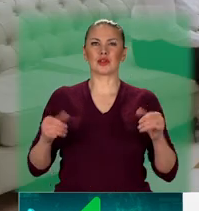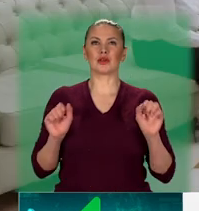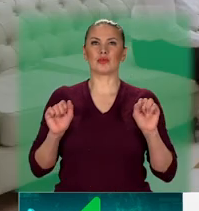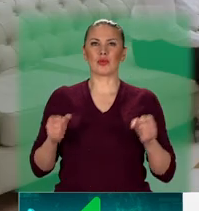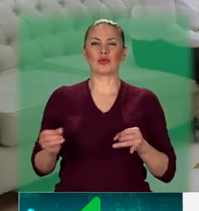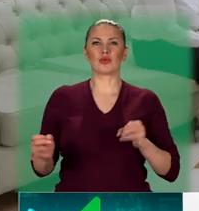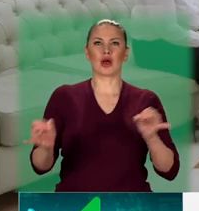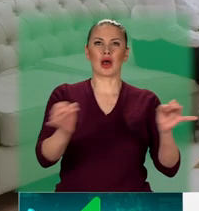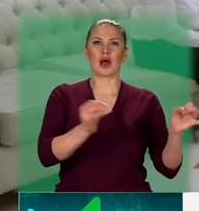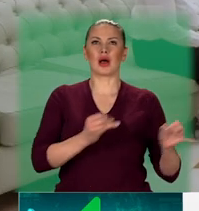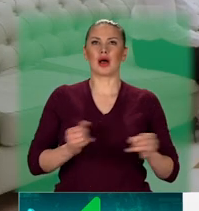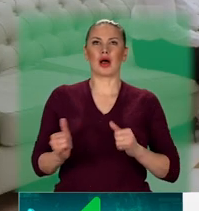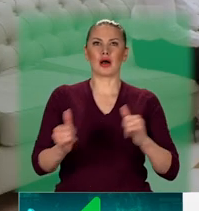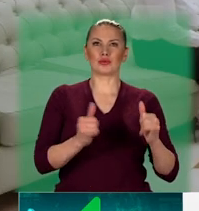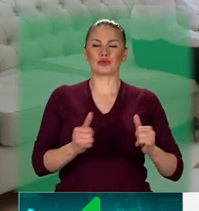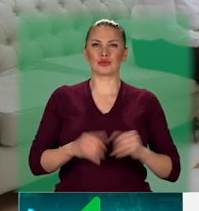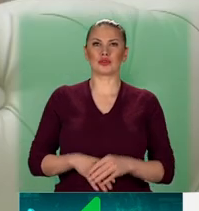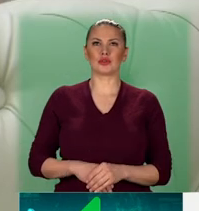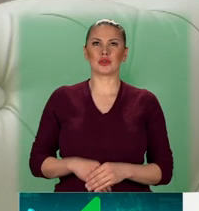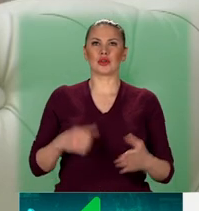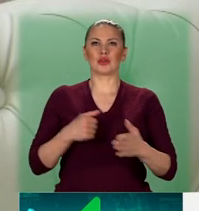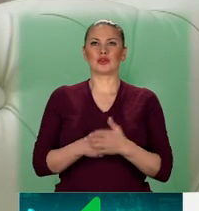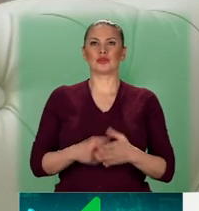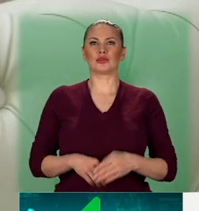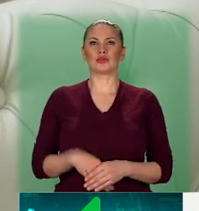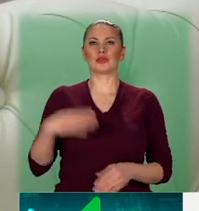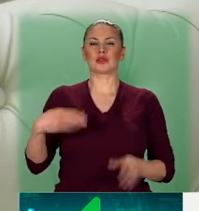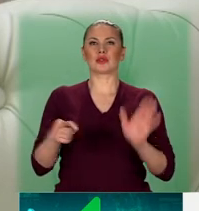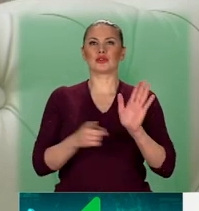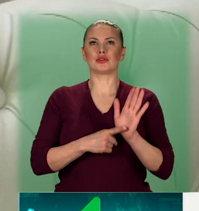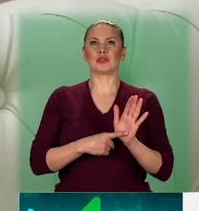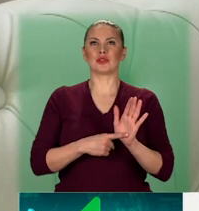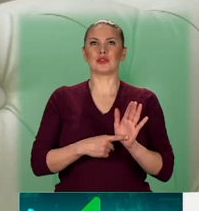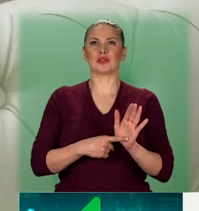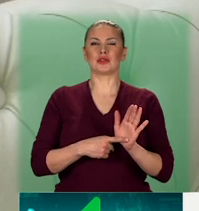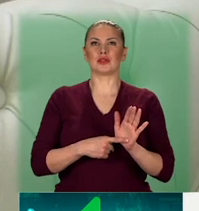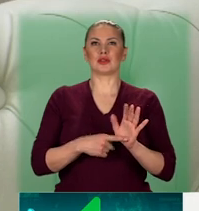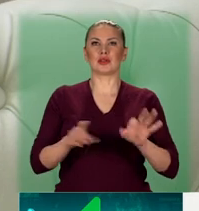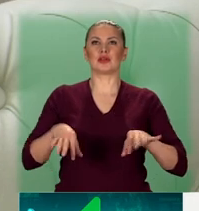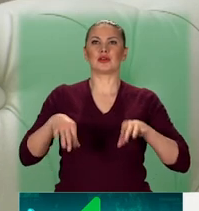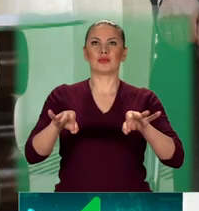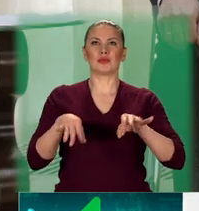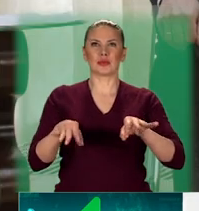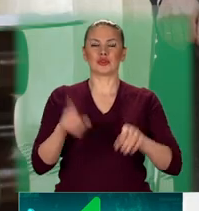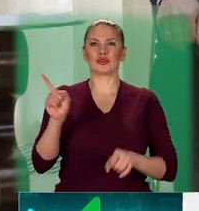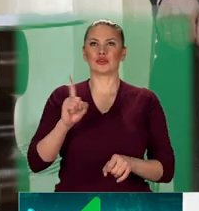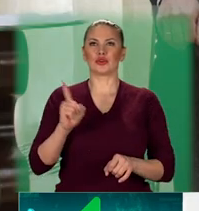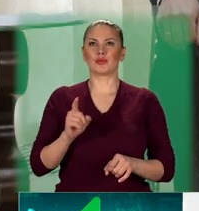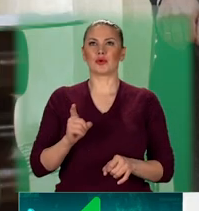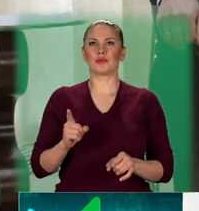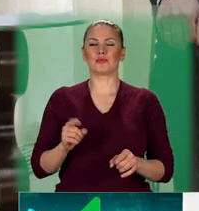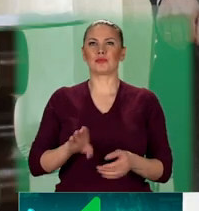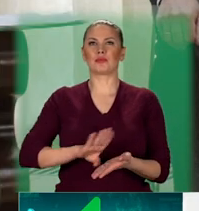46 единиц техники. Если в день по 8 часов работать, то представляете, это какая цифра. Одной заправкой